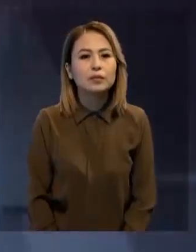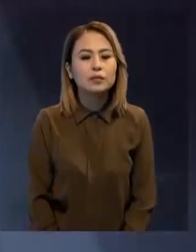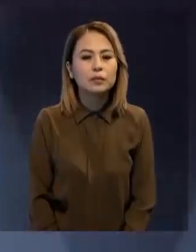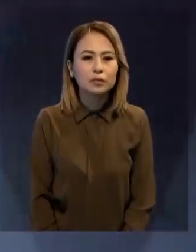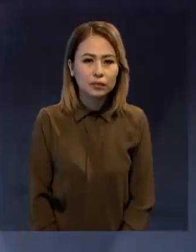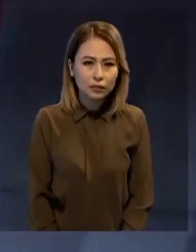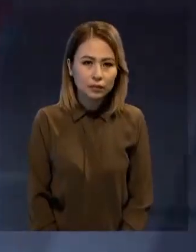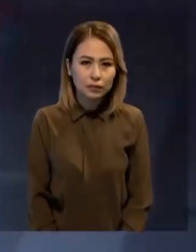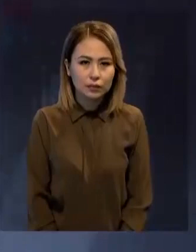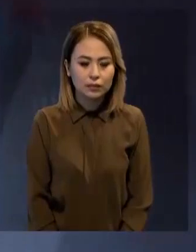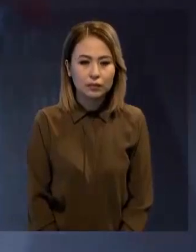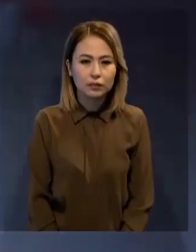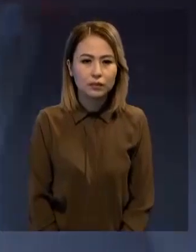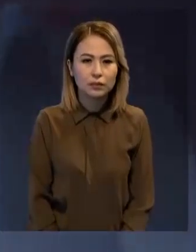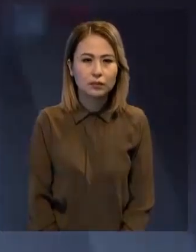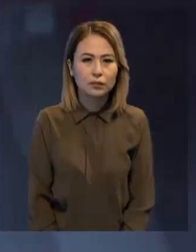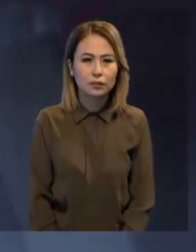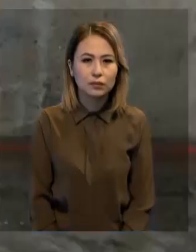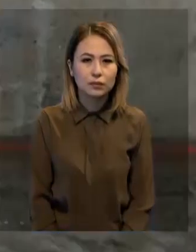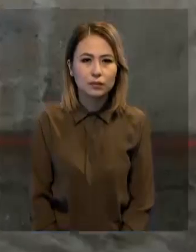Мұхамеджан аймақтағы жағдайды көріп қайтты.